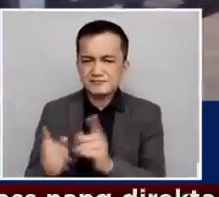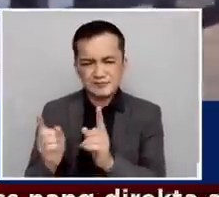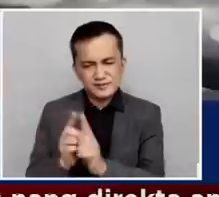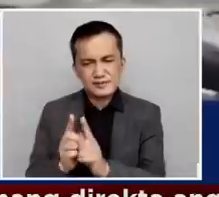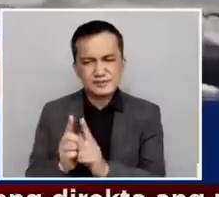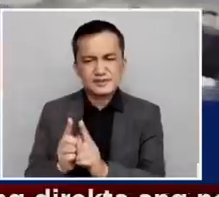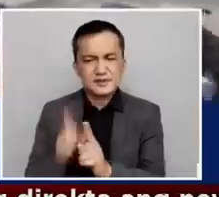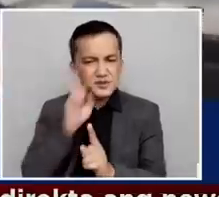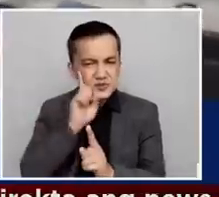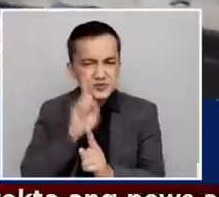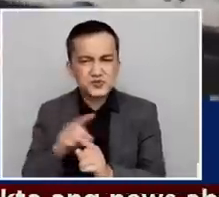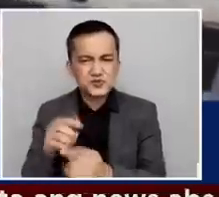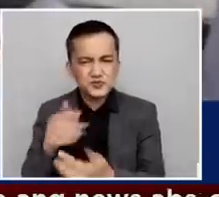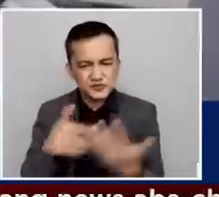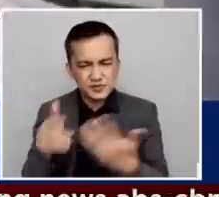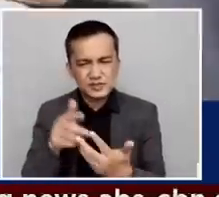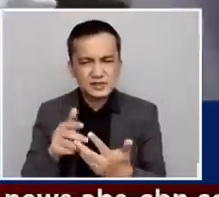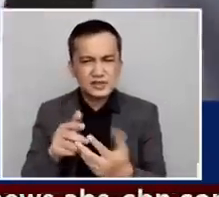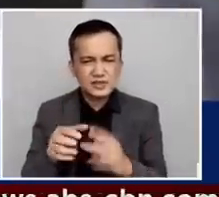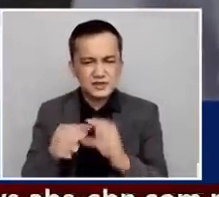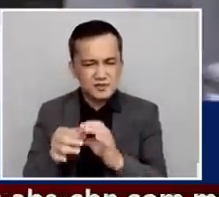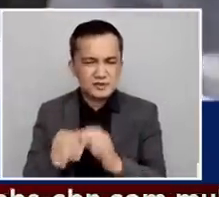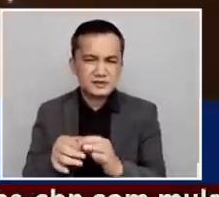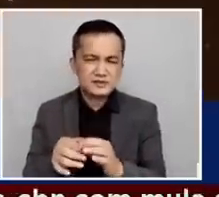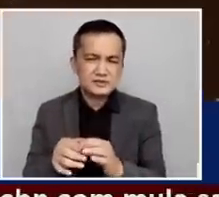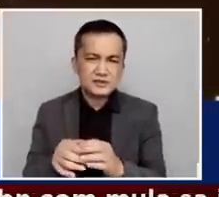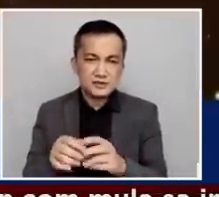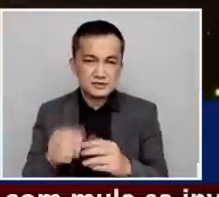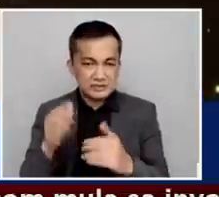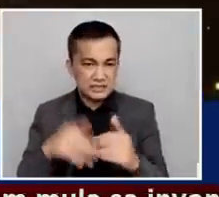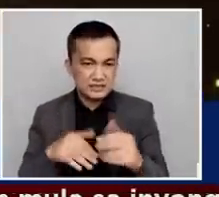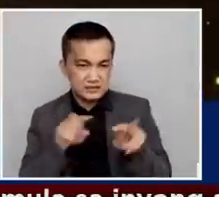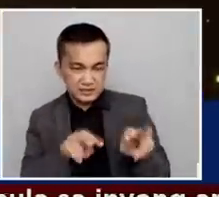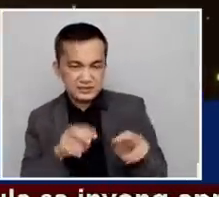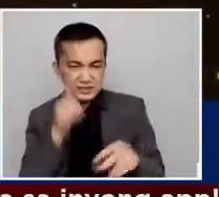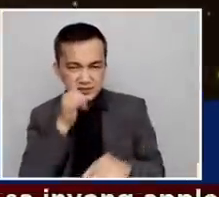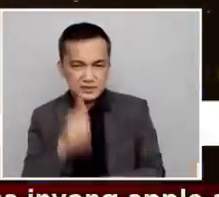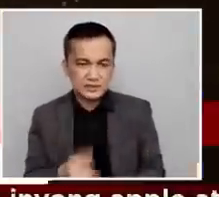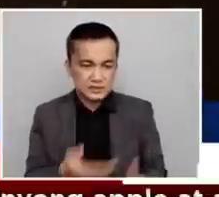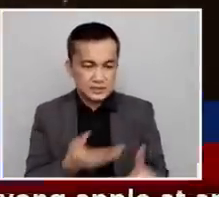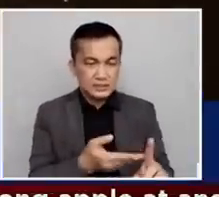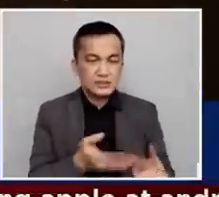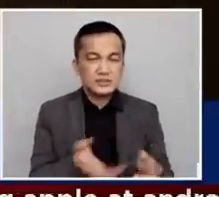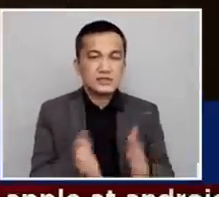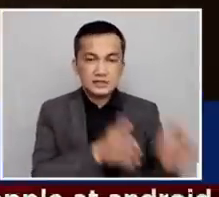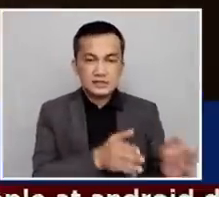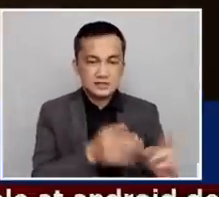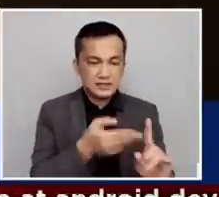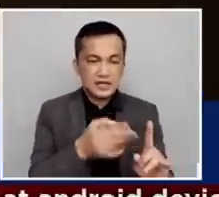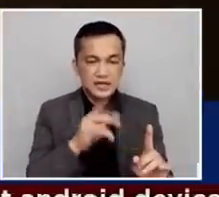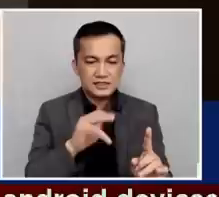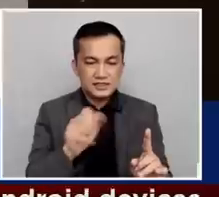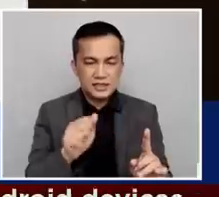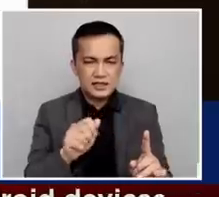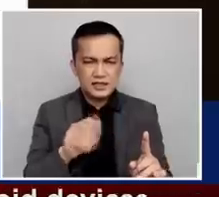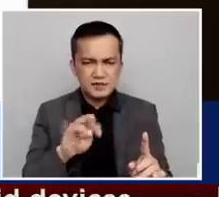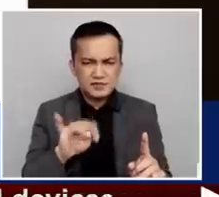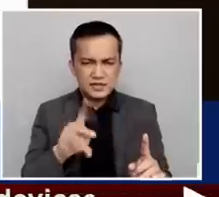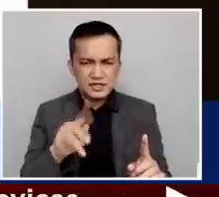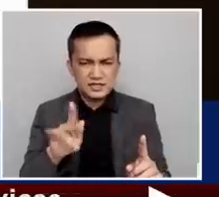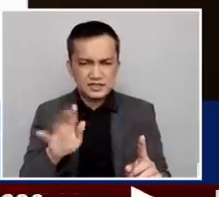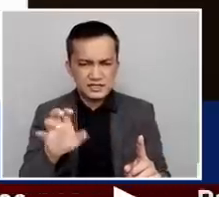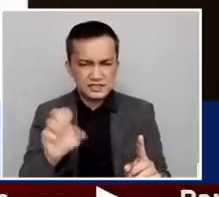of bond that goes beyond just what you see in the camp. Si Andrea Briantes naman mula pagkabata talagang gusto nang